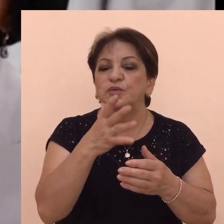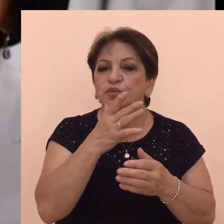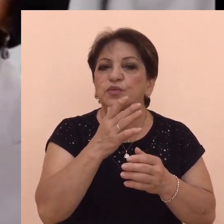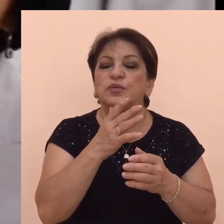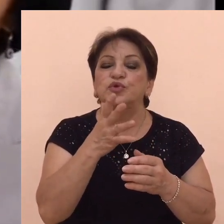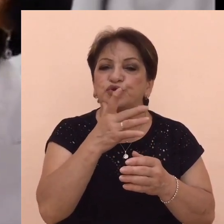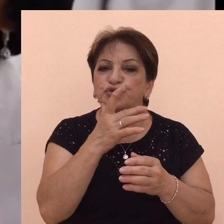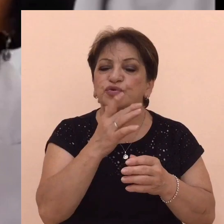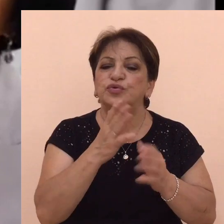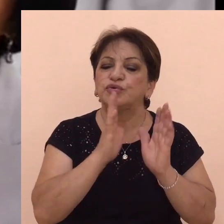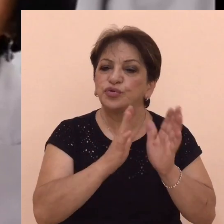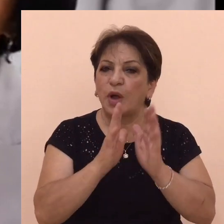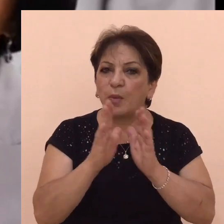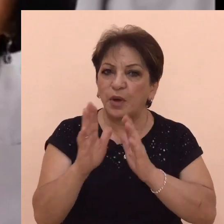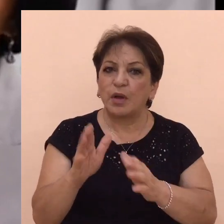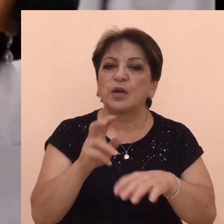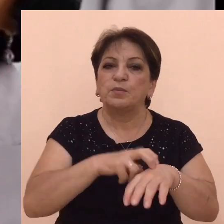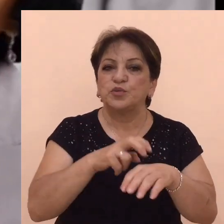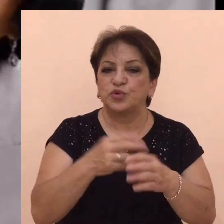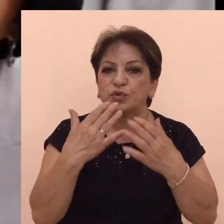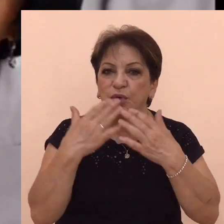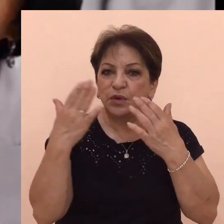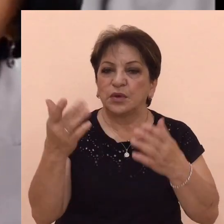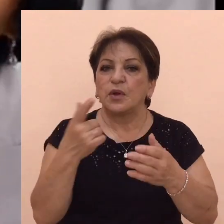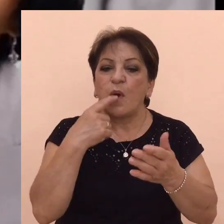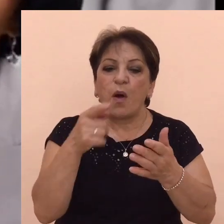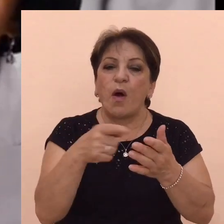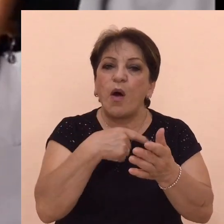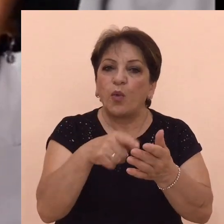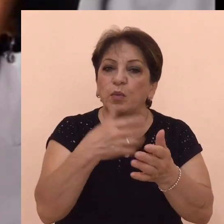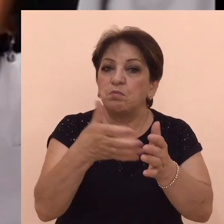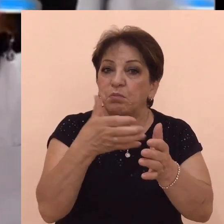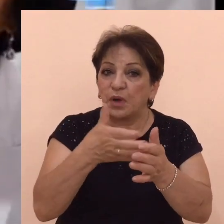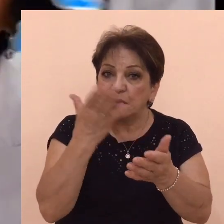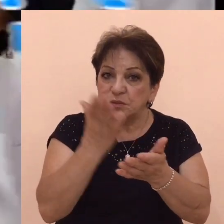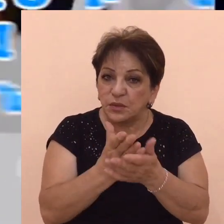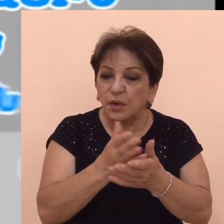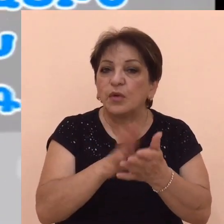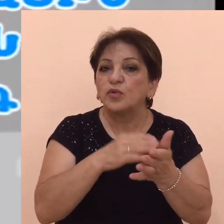դիմի բժշկի և եթե կա սակավարունություն, այն շուտ հայտնաբերվի և բուժվի։